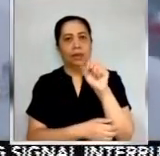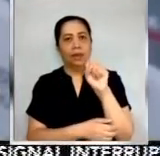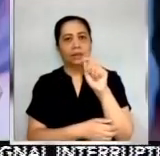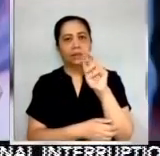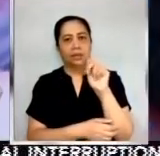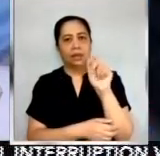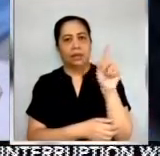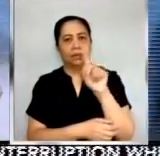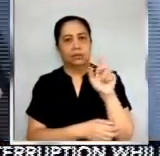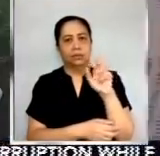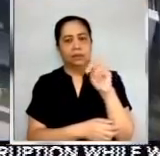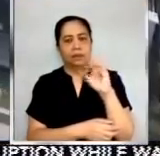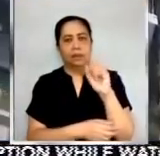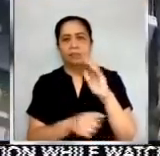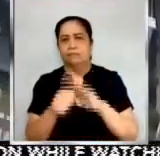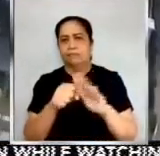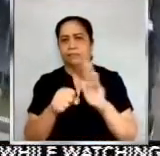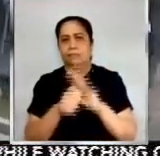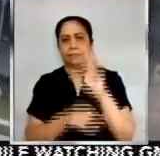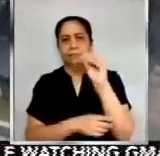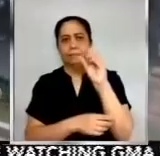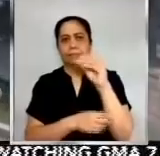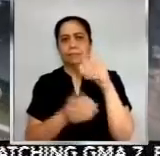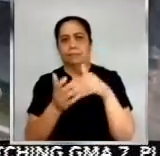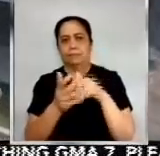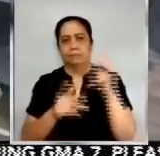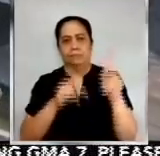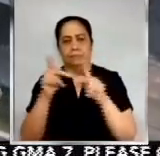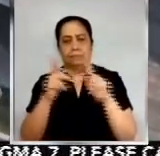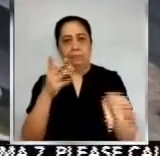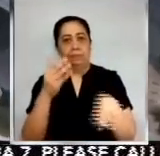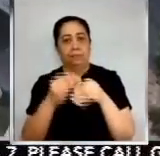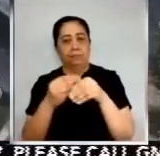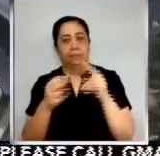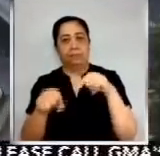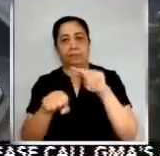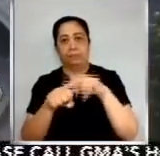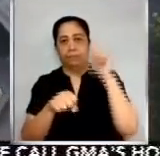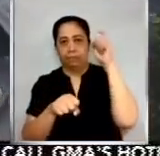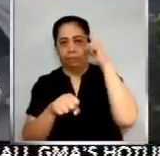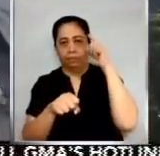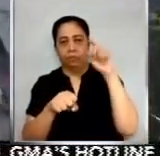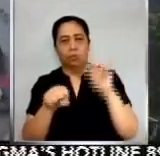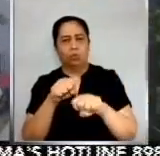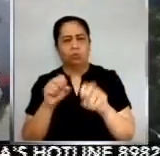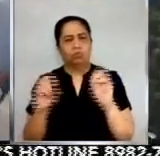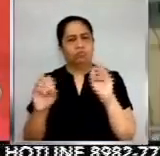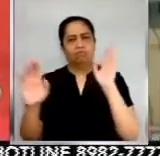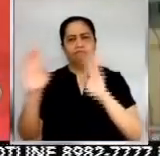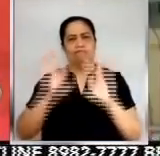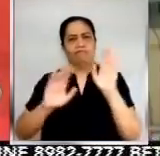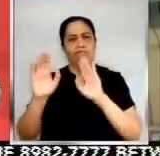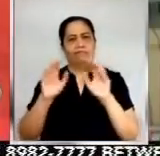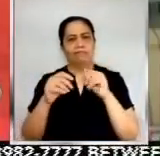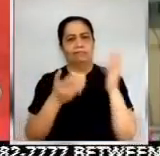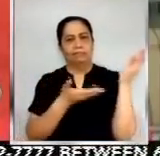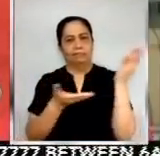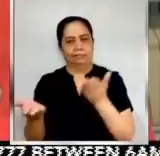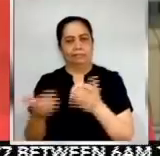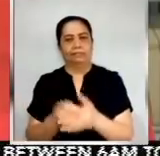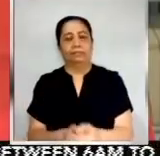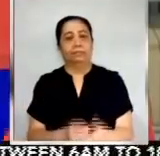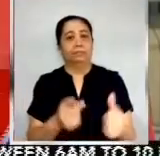sa 50,000 katao. Dagdag pang manggagaling sa national government, kaya wala silang nakikitang problema sa supply sa ngayon. Unahin muna yung